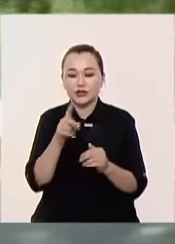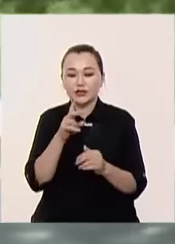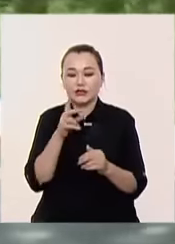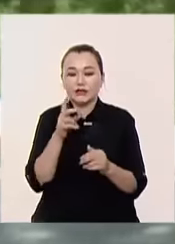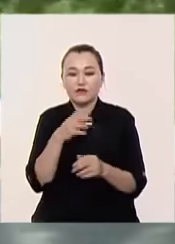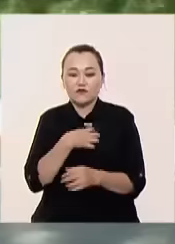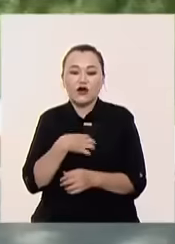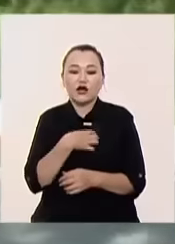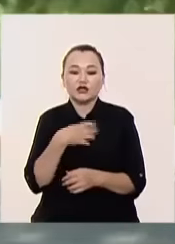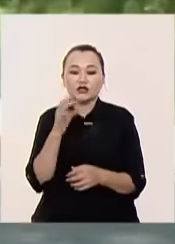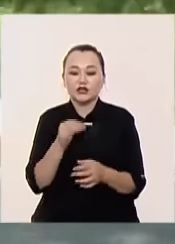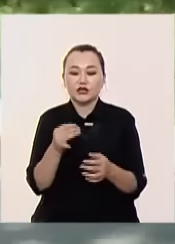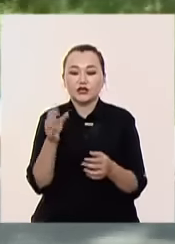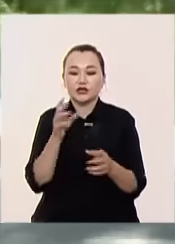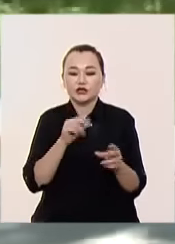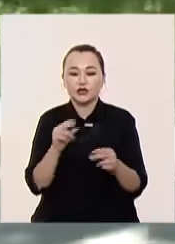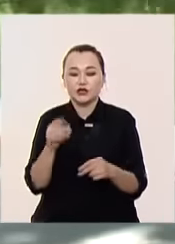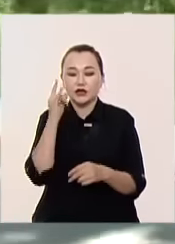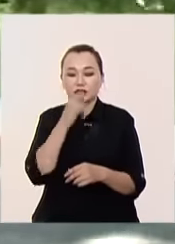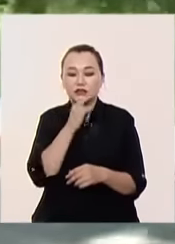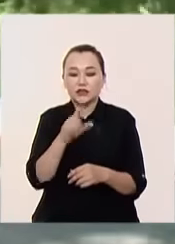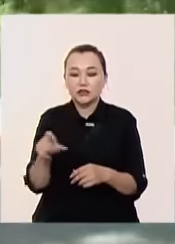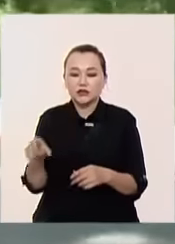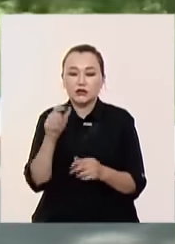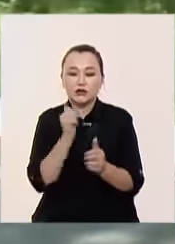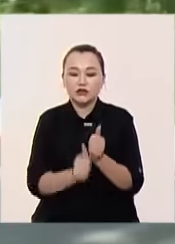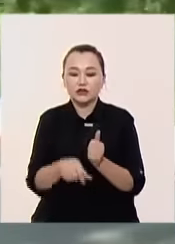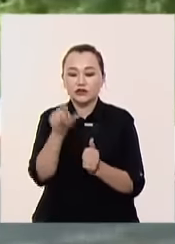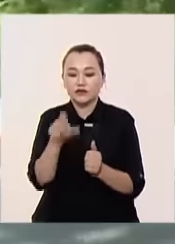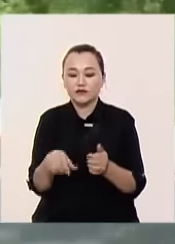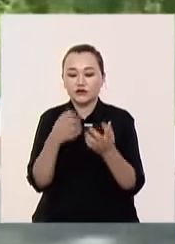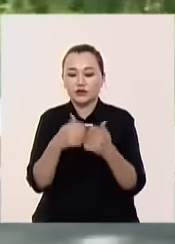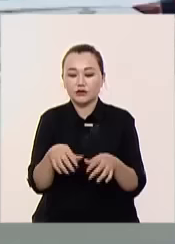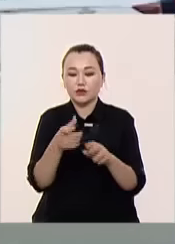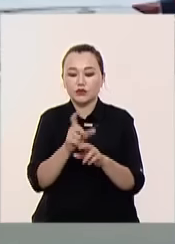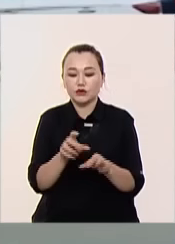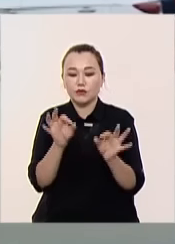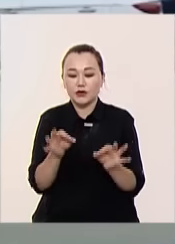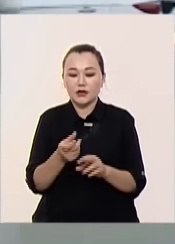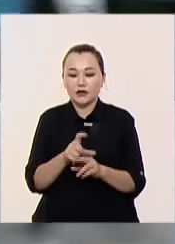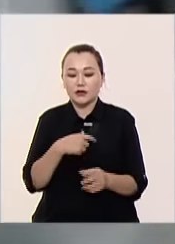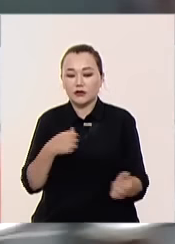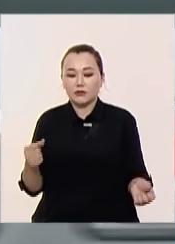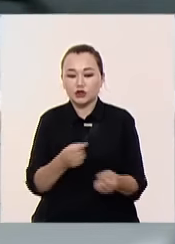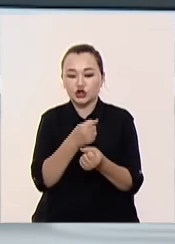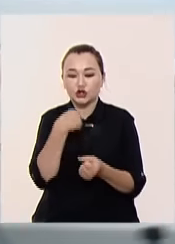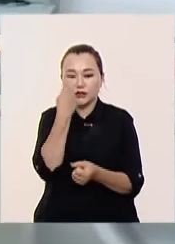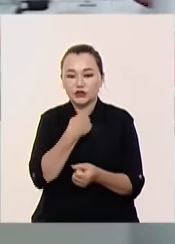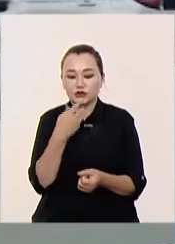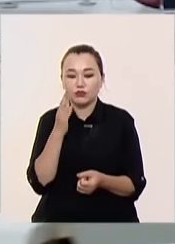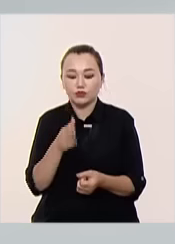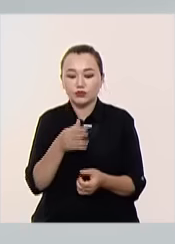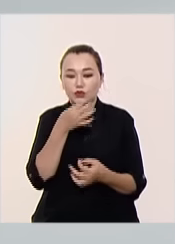знаменательная и в сердце каждого казахстанца, каждого человека. Я думаю, что это очень правильно. Я лично это поддерживаю.